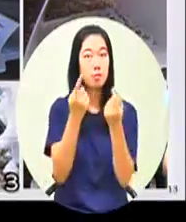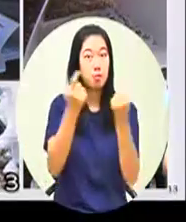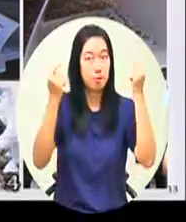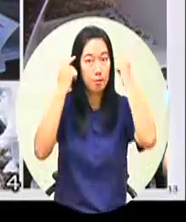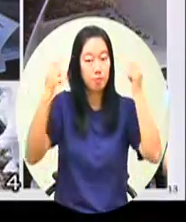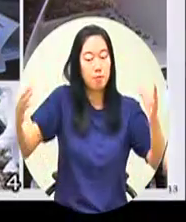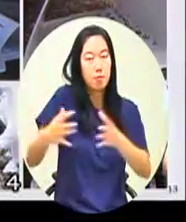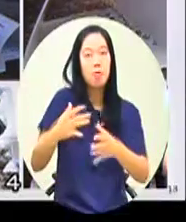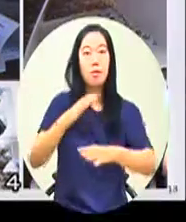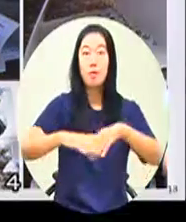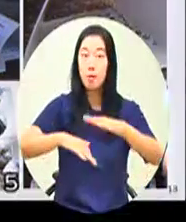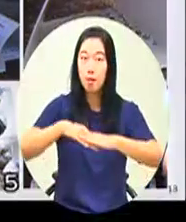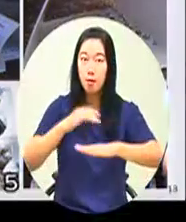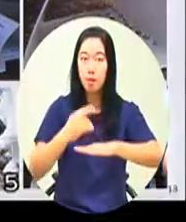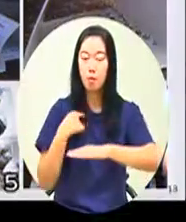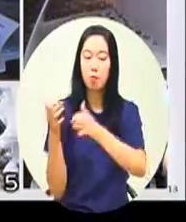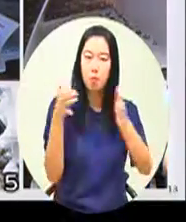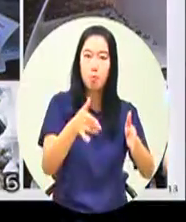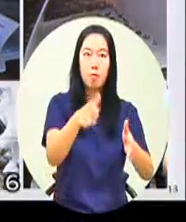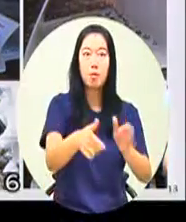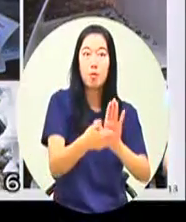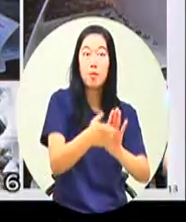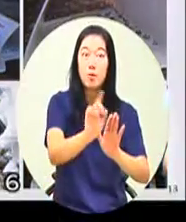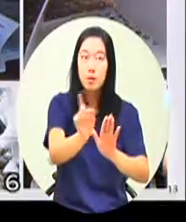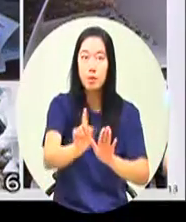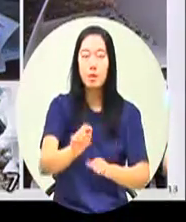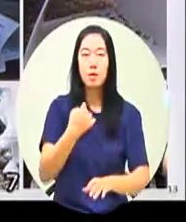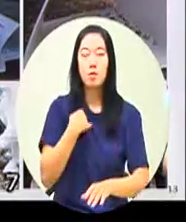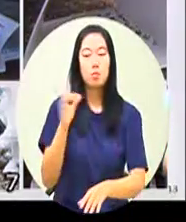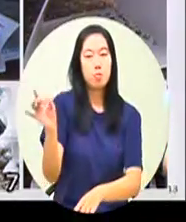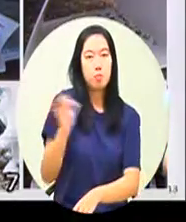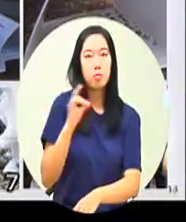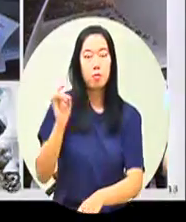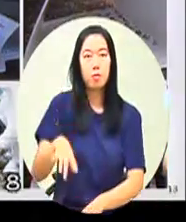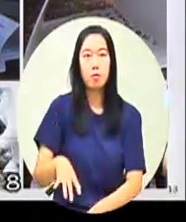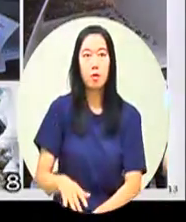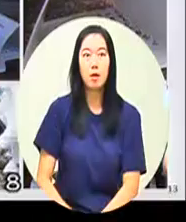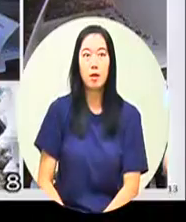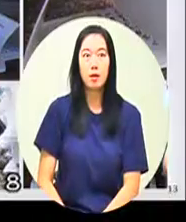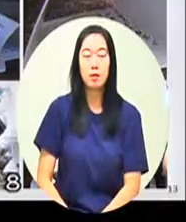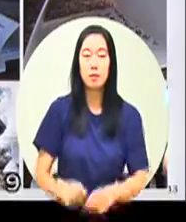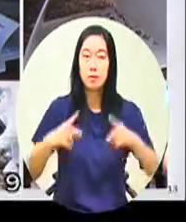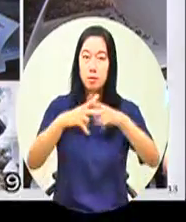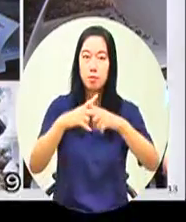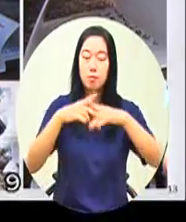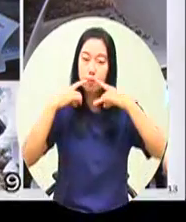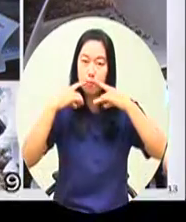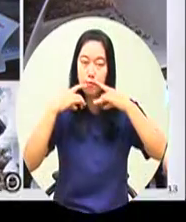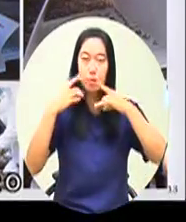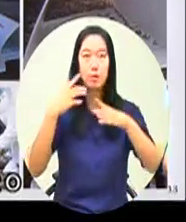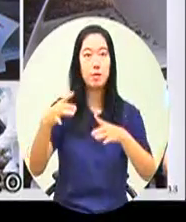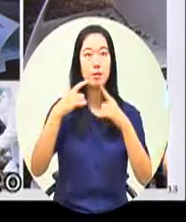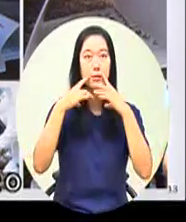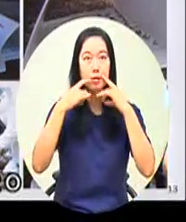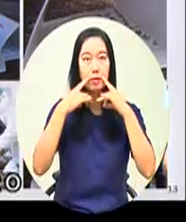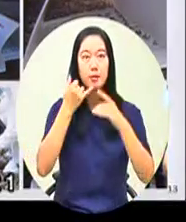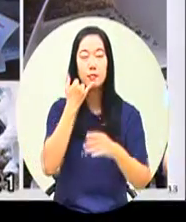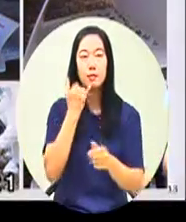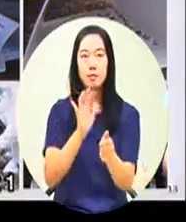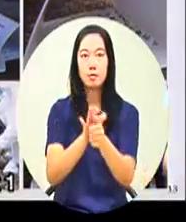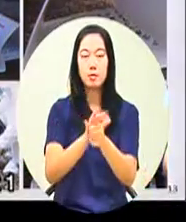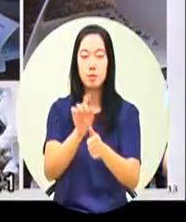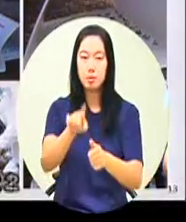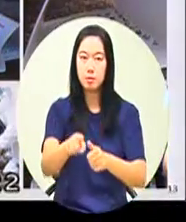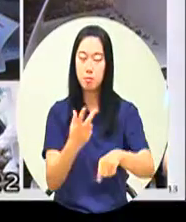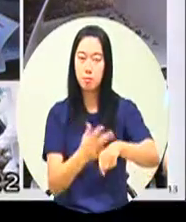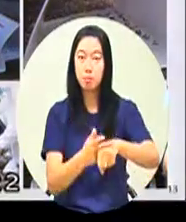对荔枝春象一个防治呢，我们利用呢屏雾小蜂呢，目前已有20000只的屏雾小蜂呢，那目前效果还